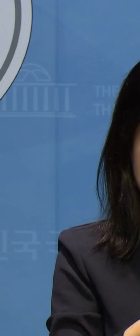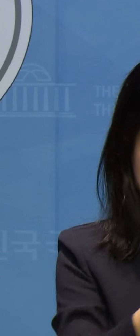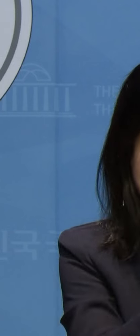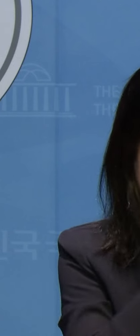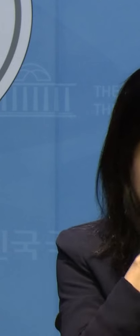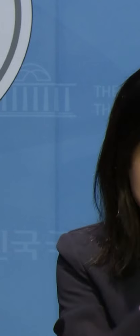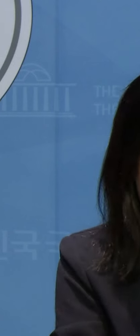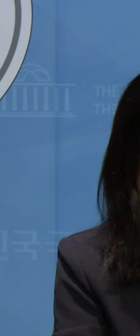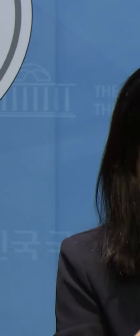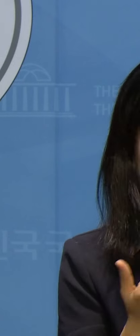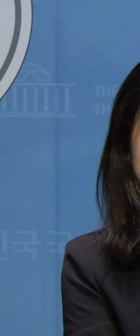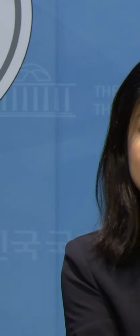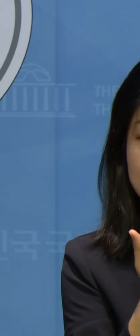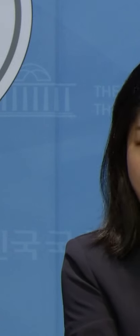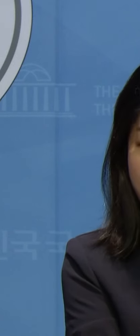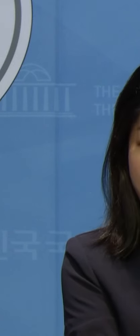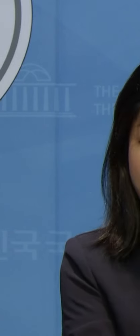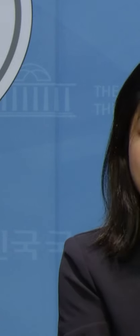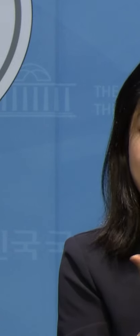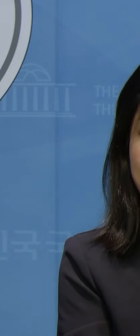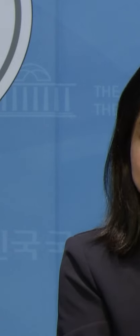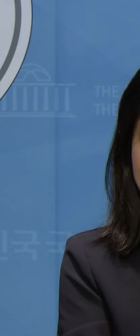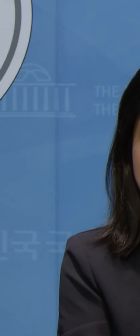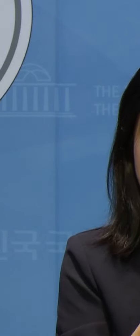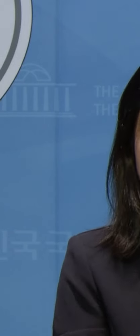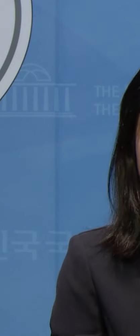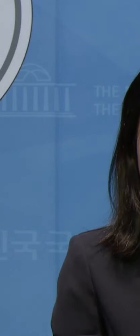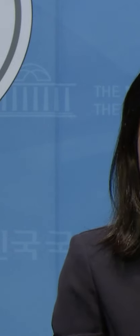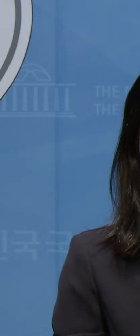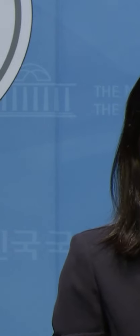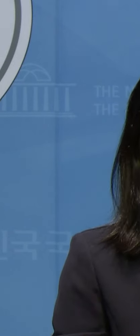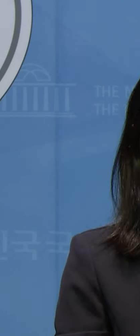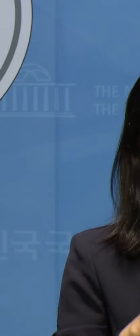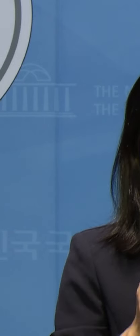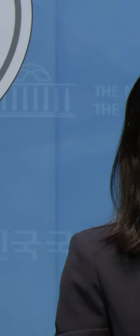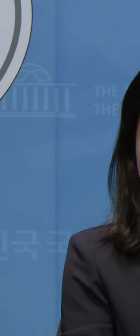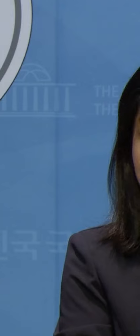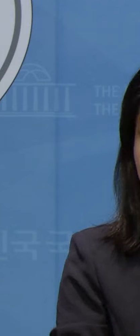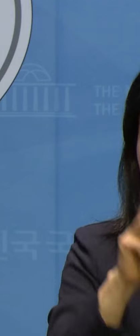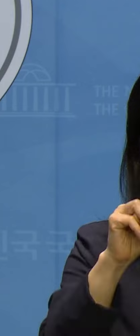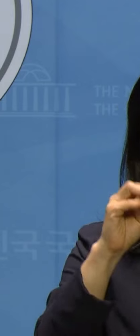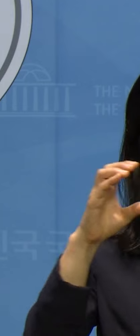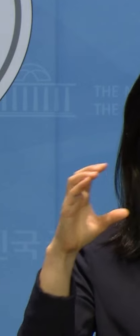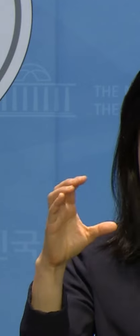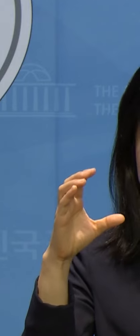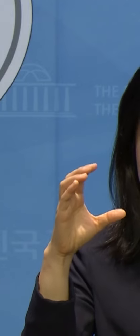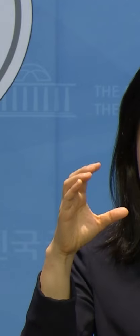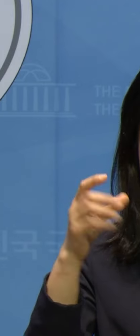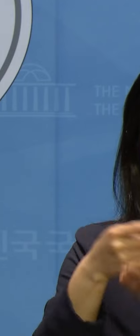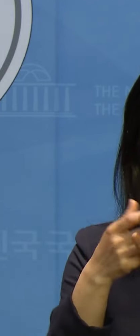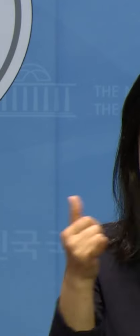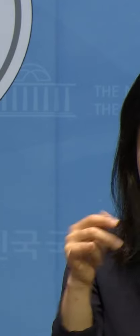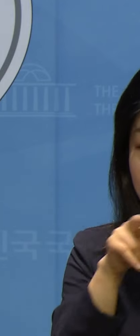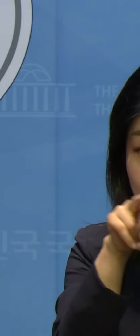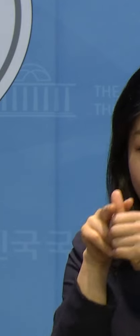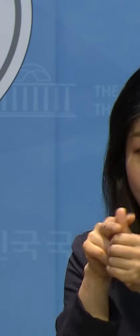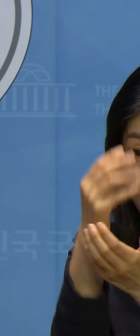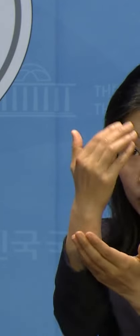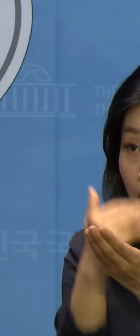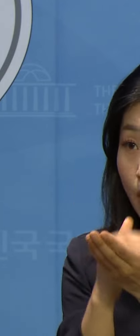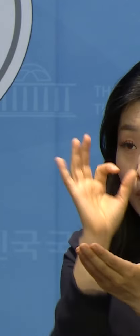주장이었는데 시청자들은 그보다 MBC 기자들이 들고 다니던 정보 내용에